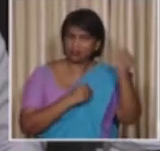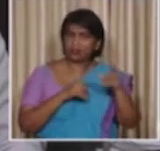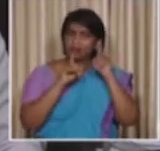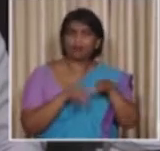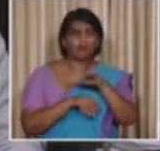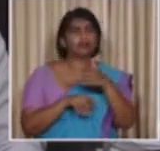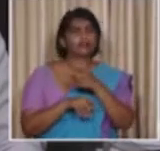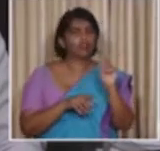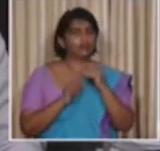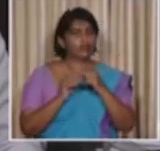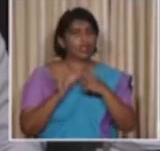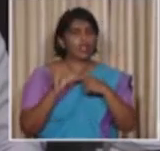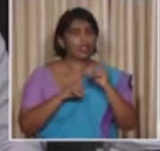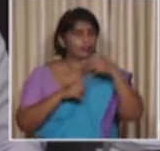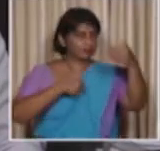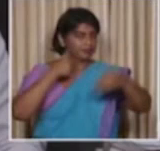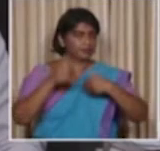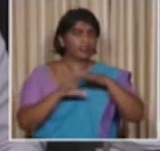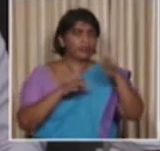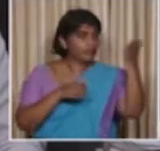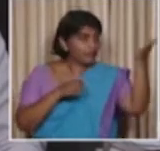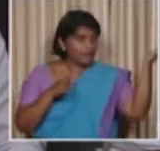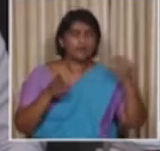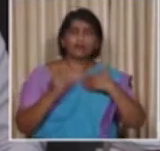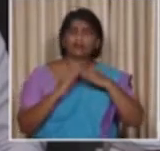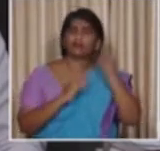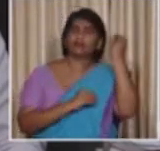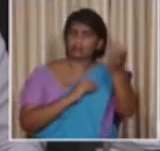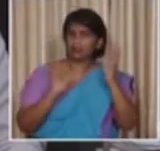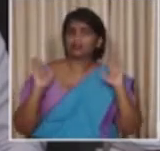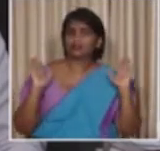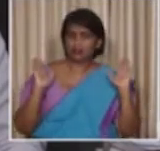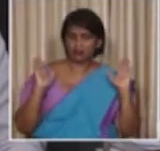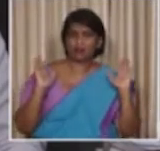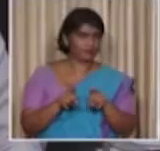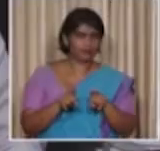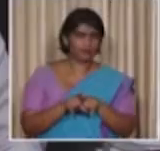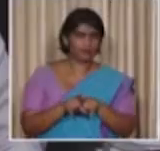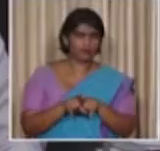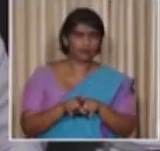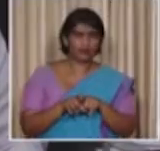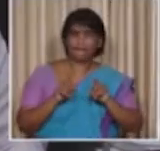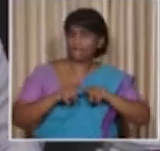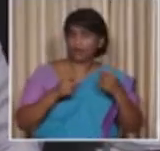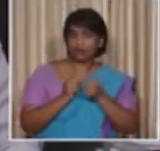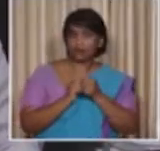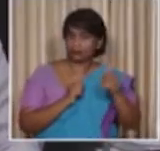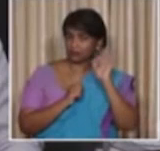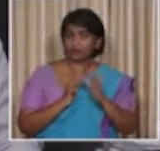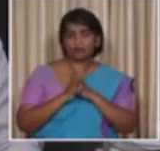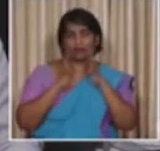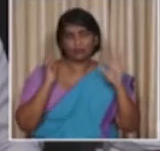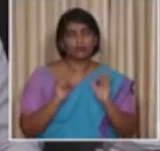ඉඩම් කච්චේරියක් තියලා ඇප්ලිකේෂන් කැඳවලා ඉඩම් තියෙන ප්‍රදේශ තෝරගෙන ඉඩම් දෙන එකයි තියෙන්නේ. එහෙම නැතුව වෙනත් විදිහකට මේවා කරන්න ගියොත්